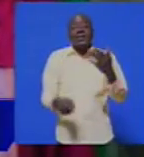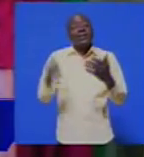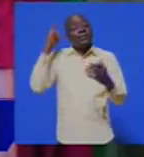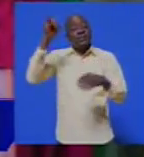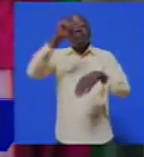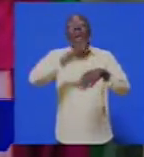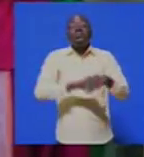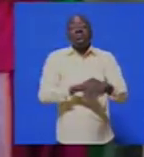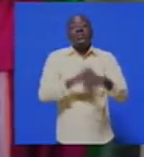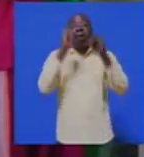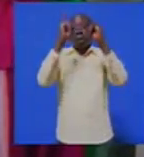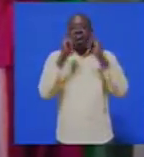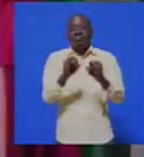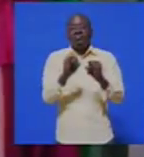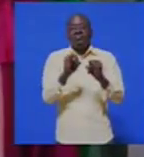Et